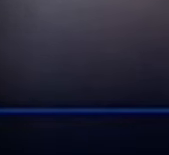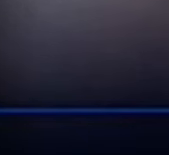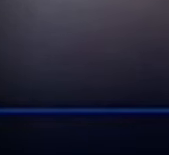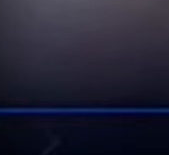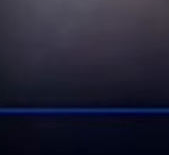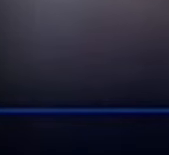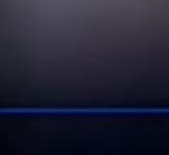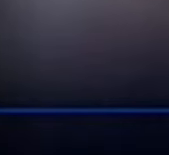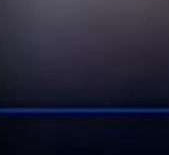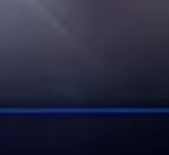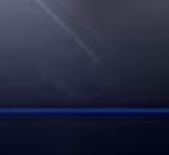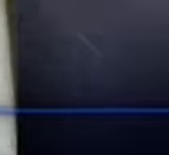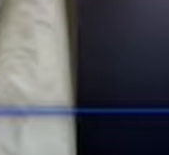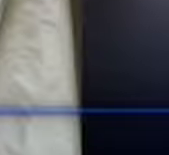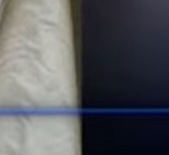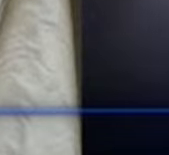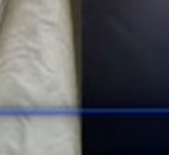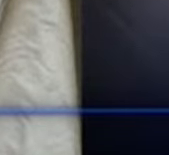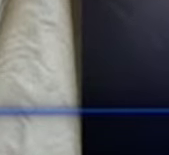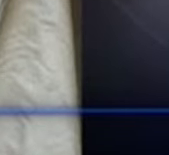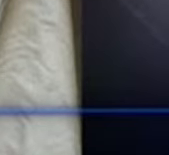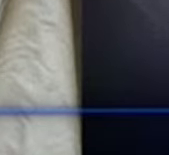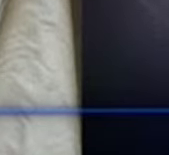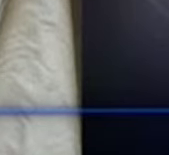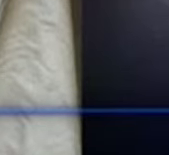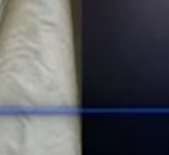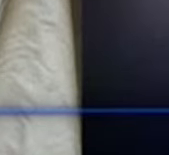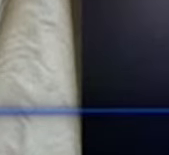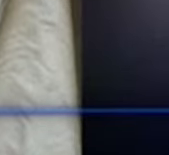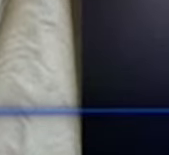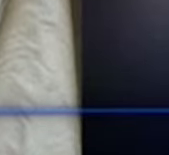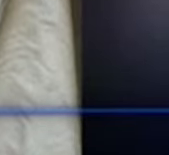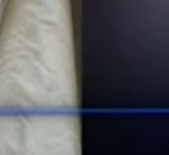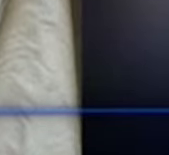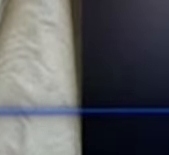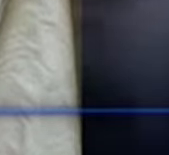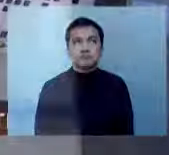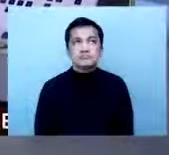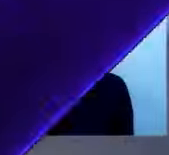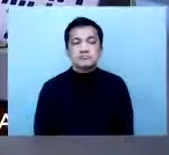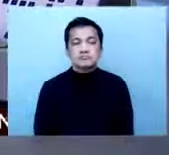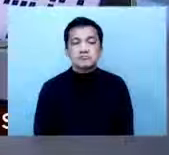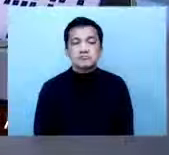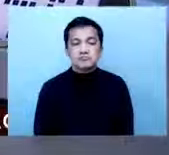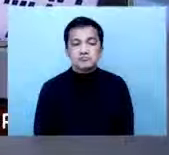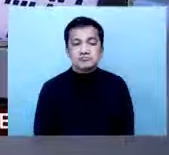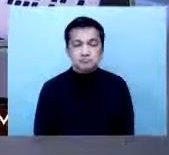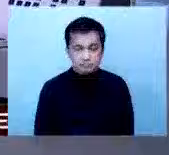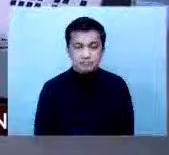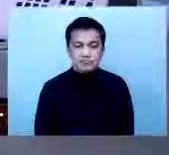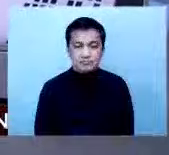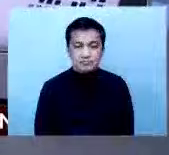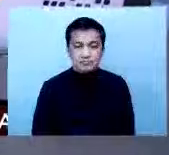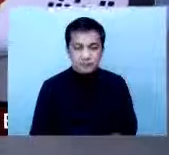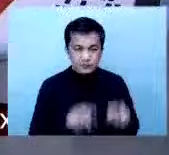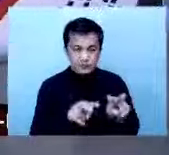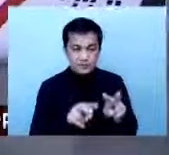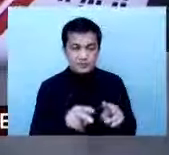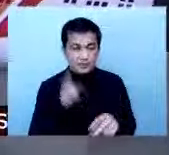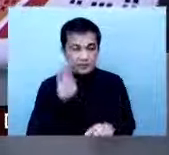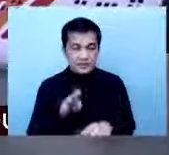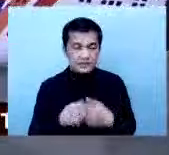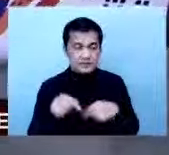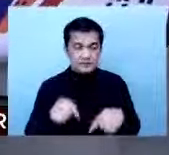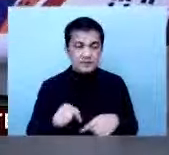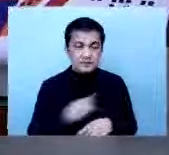pinagdaanan nila ng kanyang partner para tumibay ang kanilang relasyon tutok lang ang mga kapatid dito